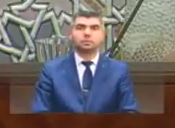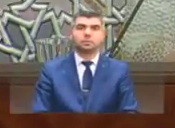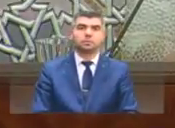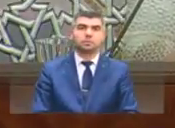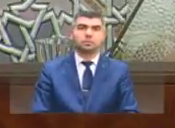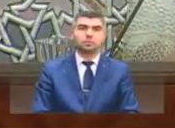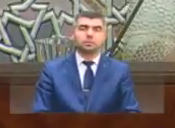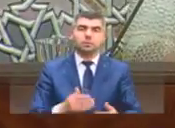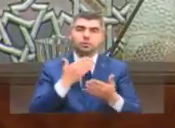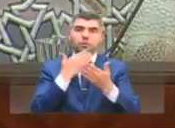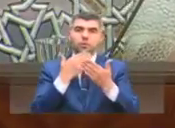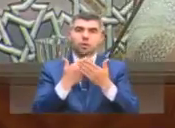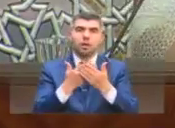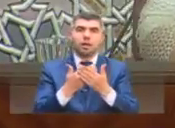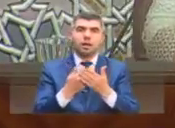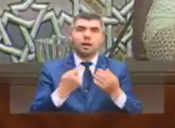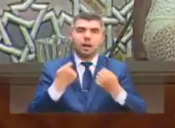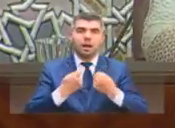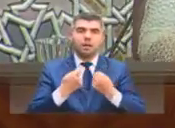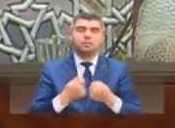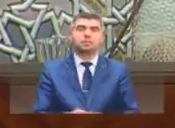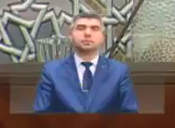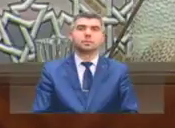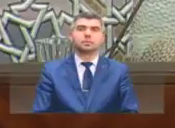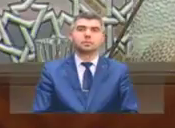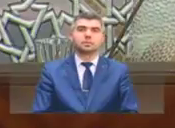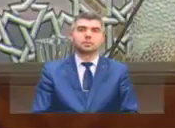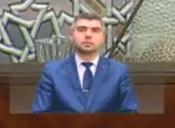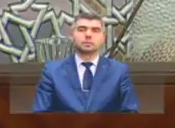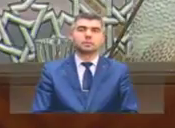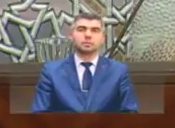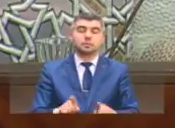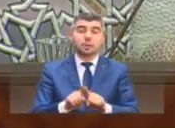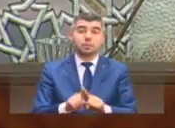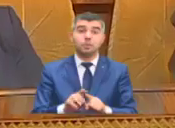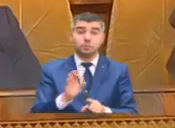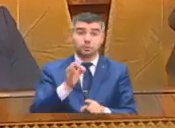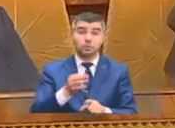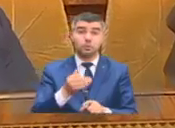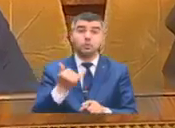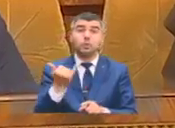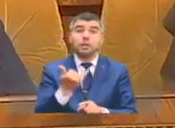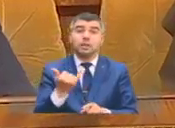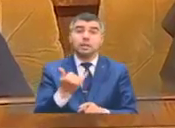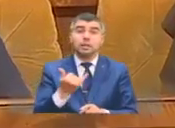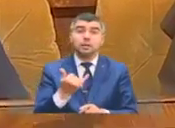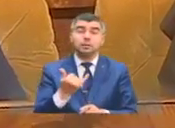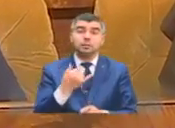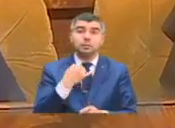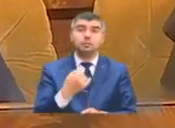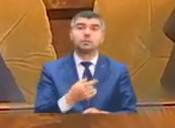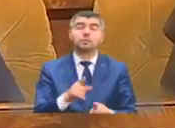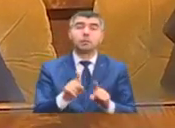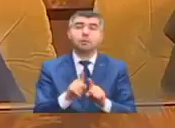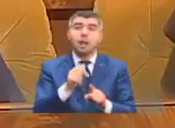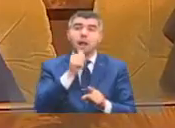شكرا السيدة الرئيسة. السيدة كاتبة الدولة، بغيت ننبهكم لواحد المسألة مهمة ديال العملية ديال التدبير ديال الماء